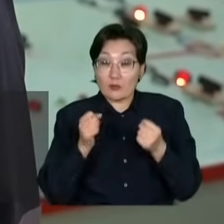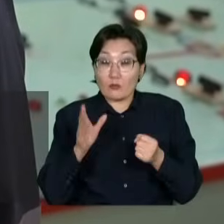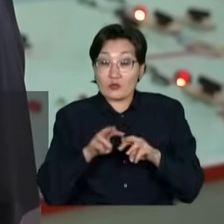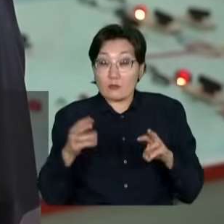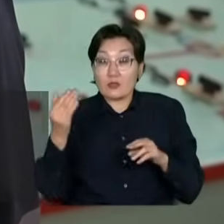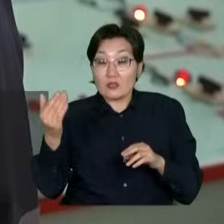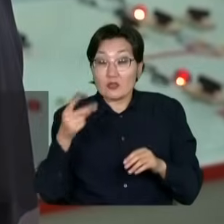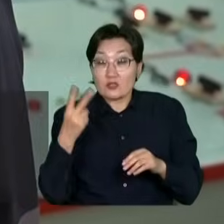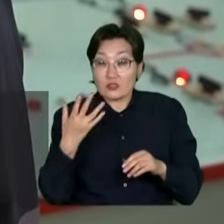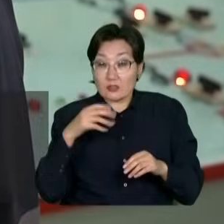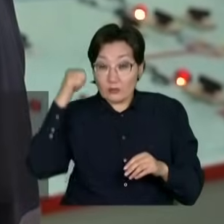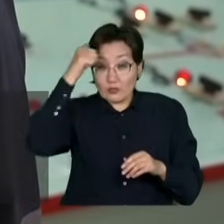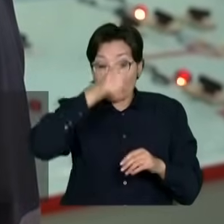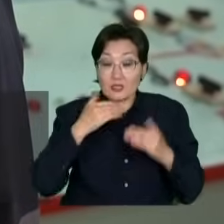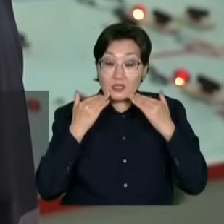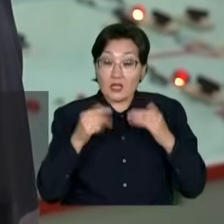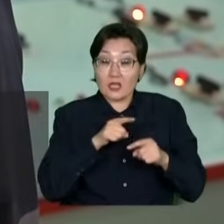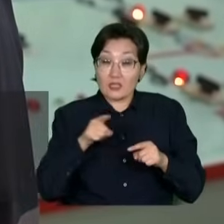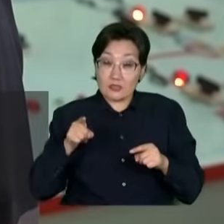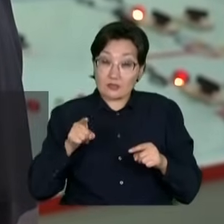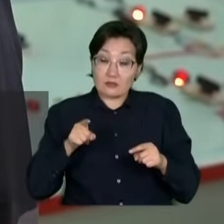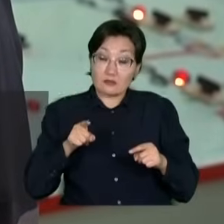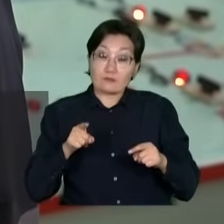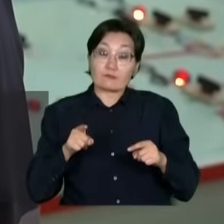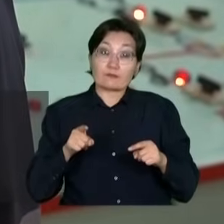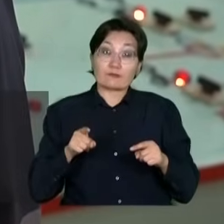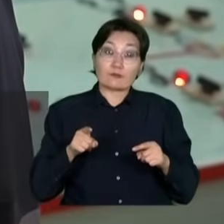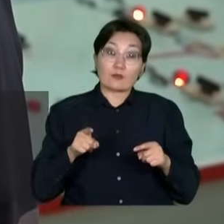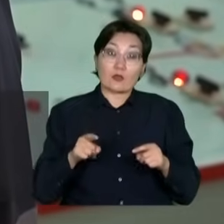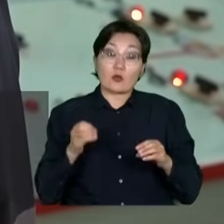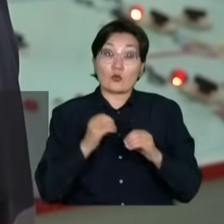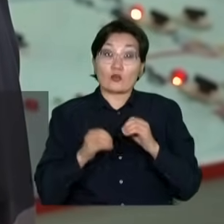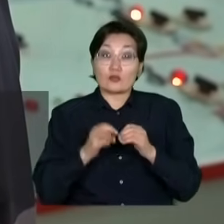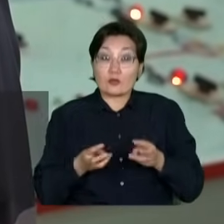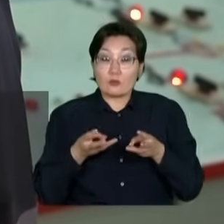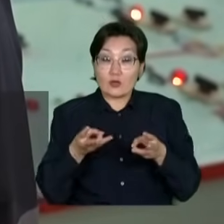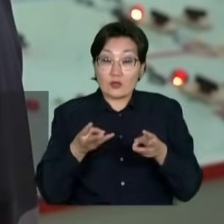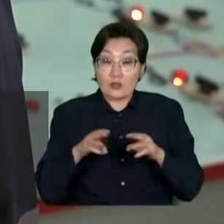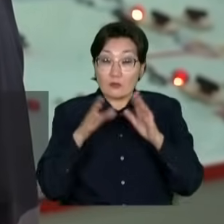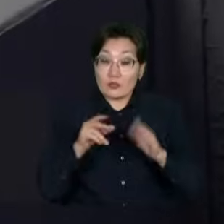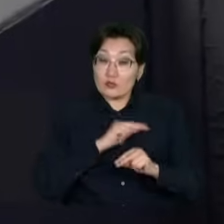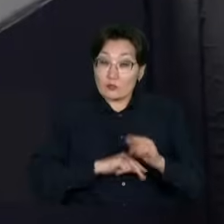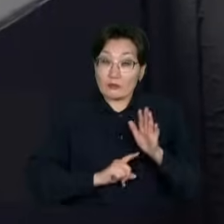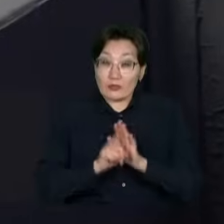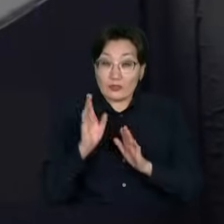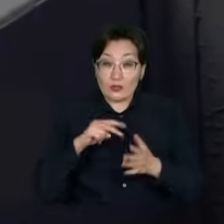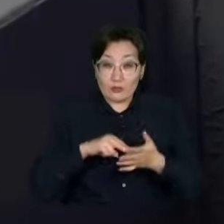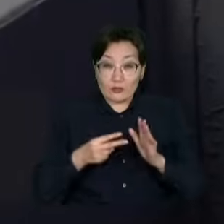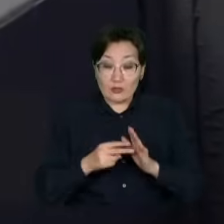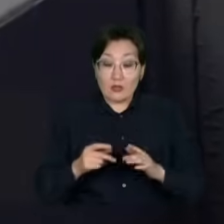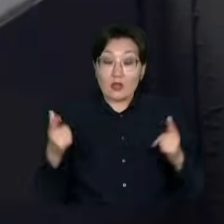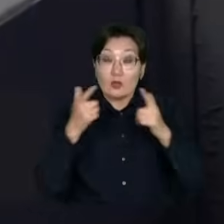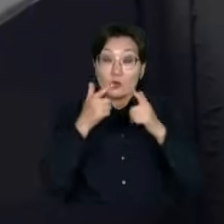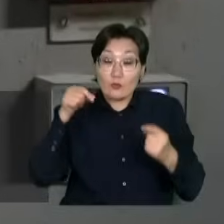онда біз 2025 жылдың аяғына дейін 10-шы қазандықты іске қосамыз деген ойымыз бар. Берілген